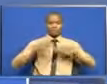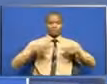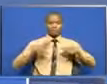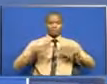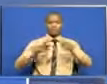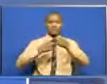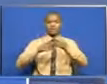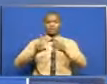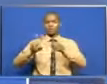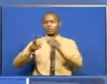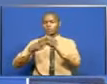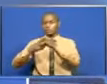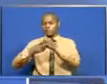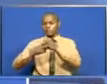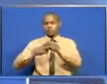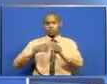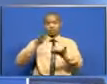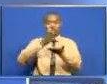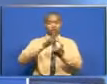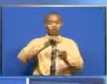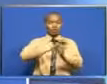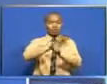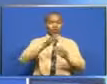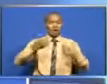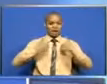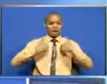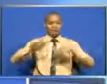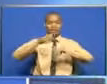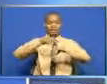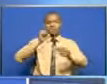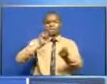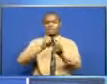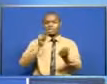727 wakithibitishwa kuwa na virusi hivyo kutokana na sampuli